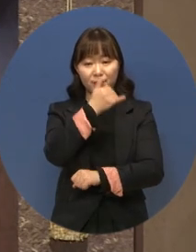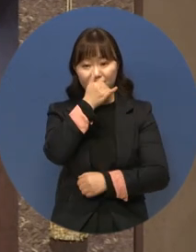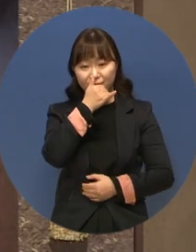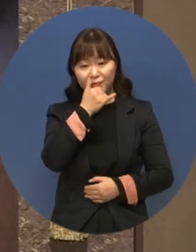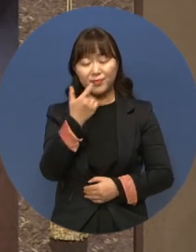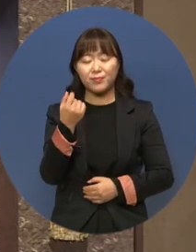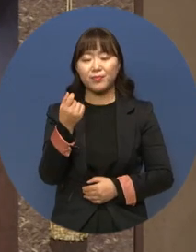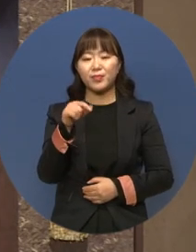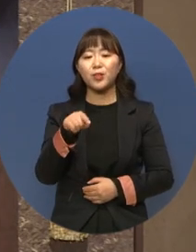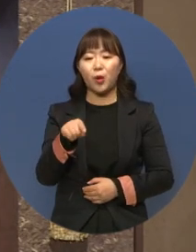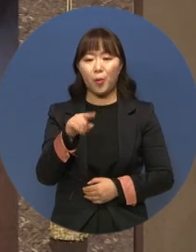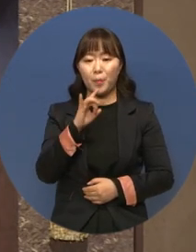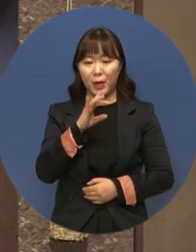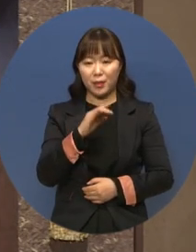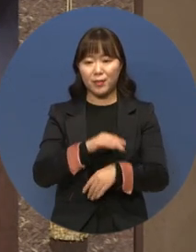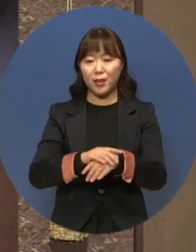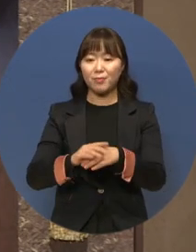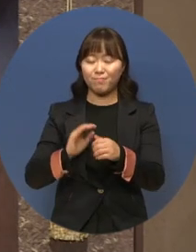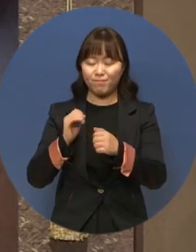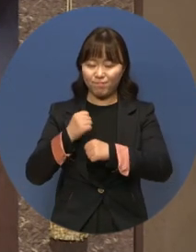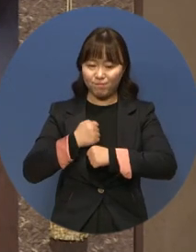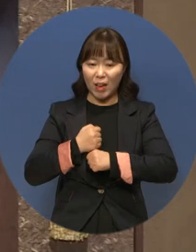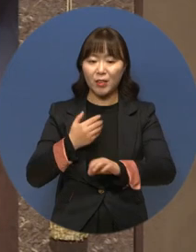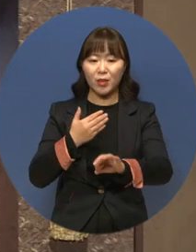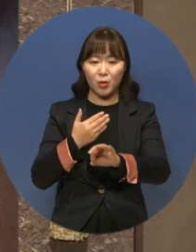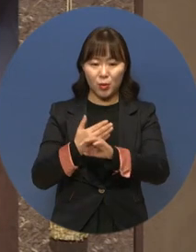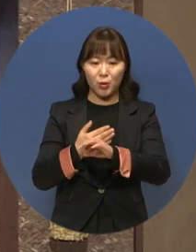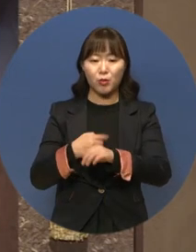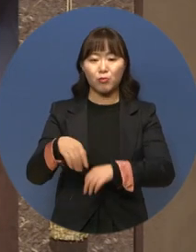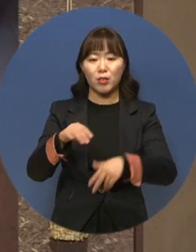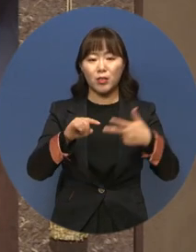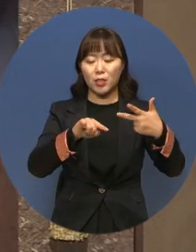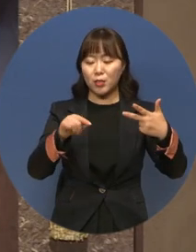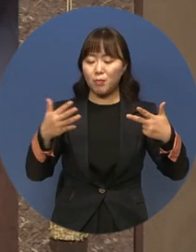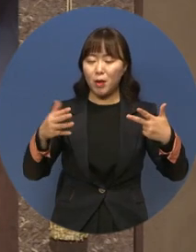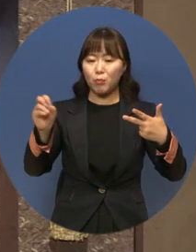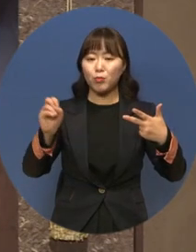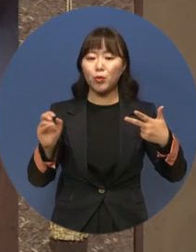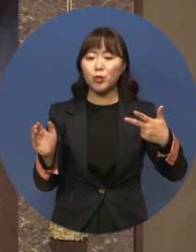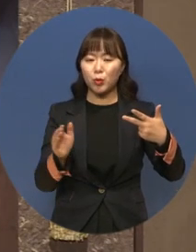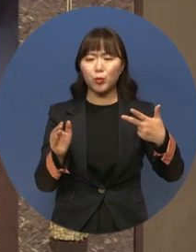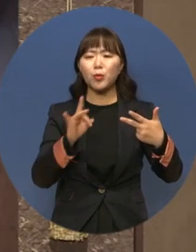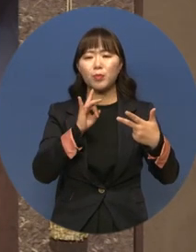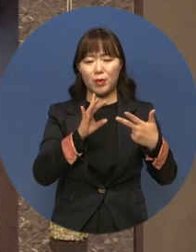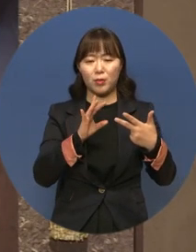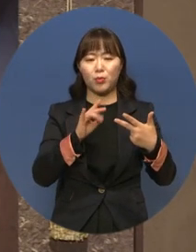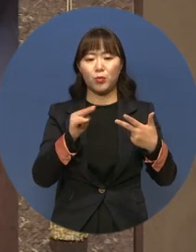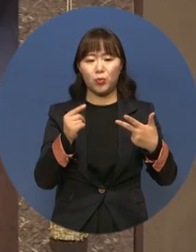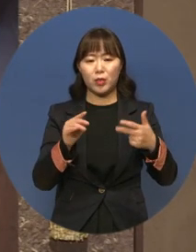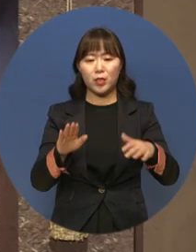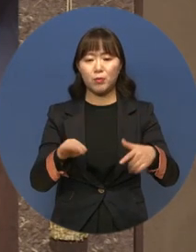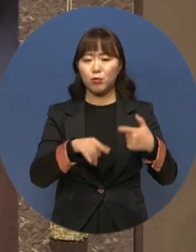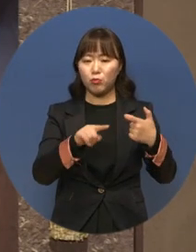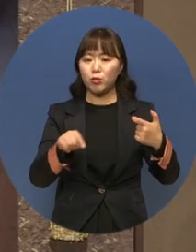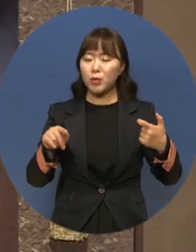있지 않습니까? 이것만 네. 지켜도 저희는 뭐 7, 8%만 지켜나가도 저희는